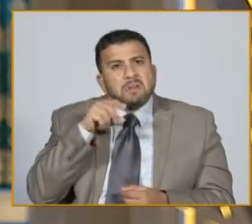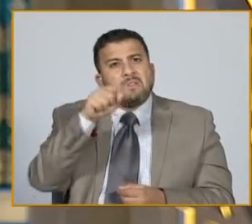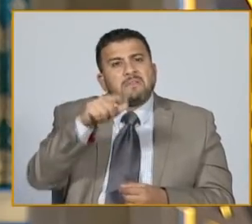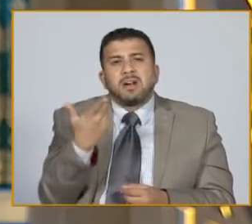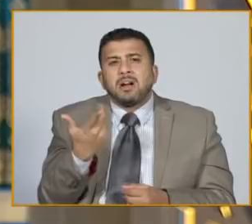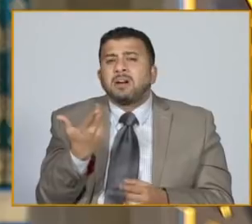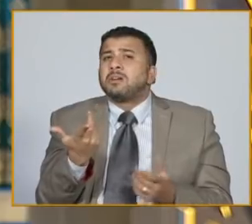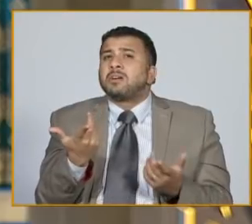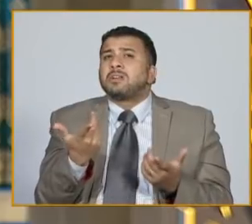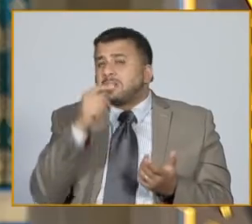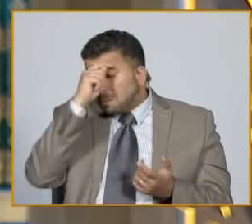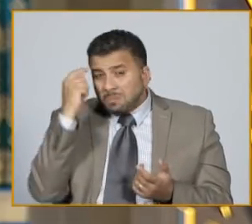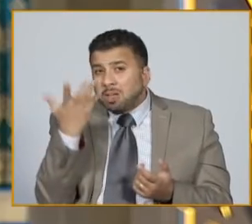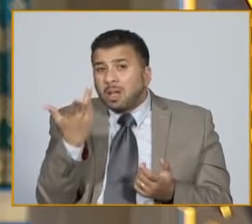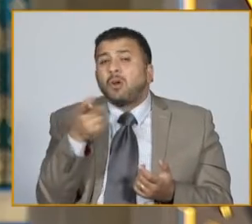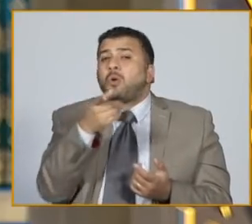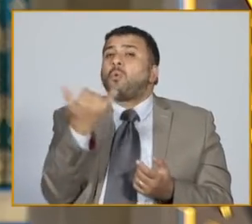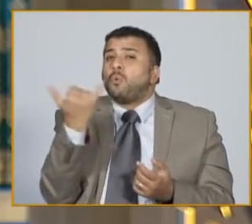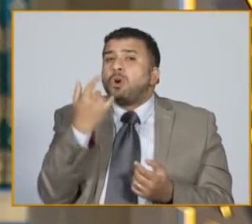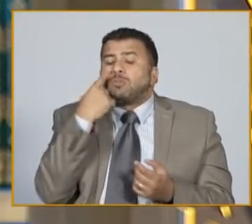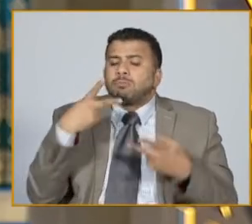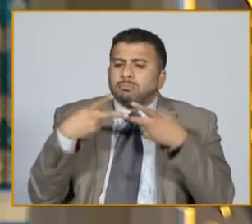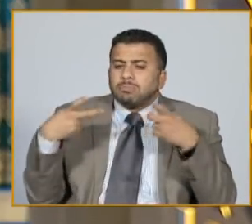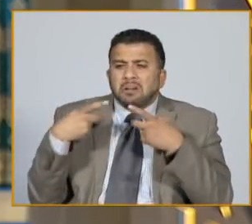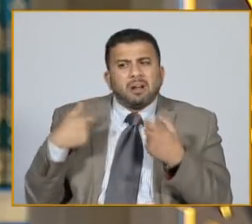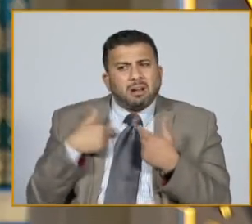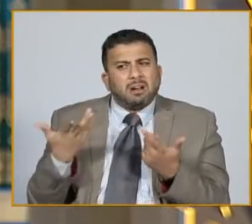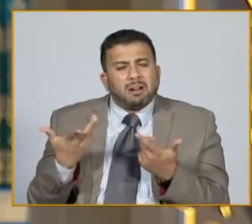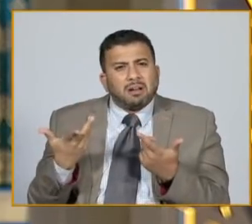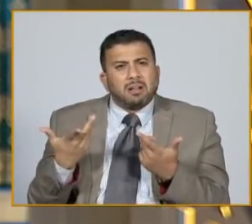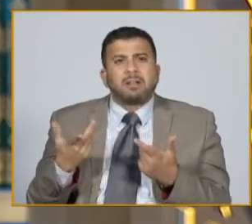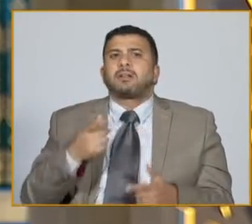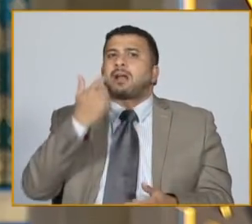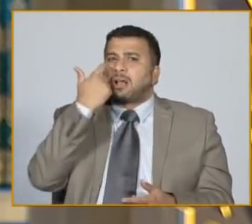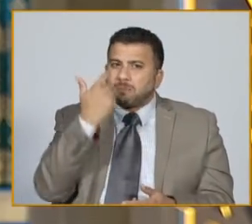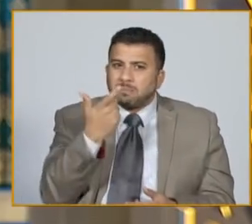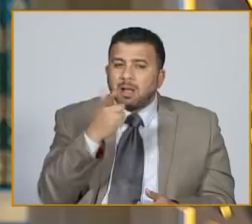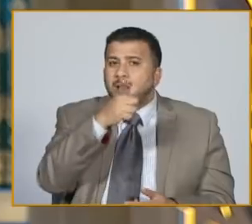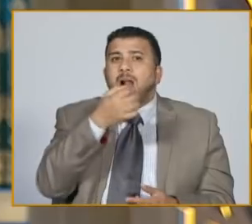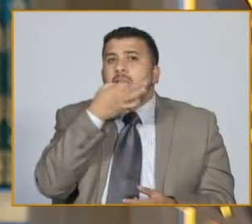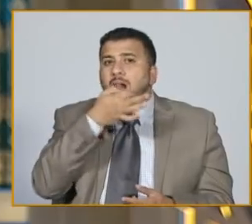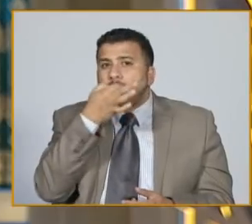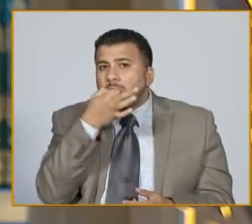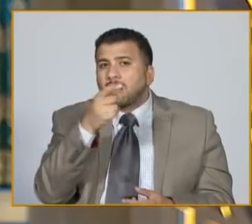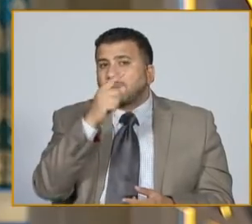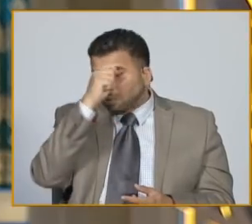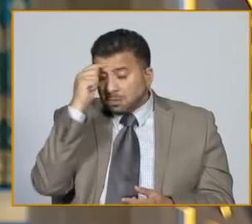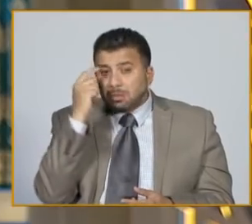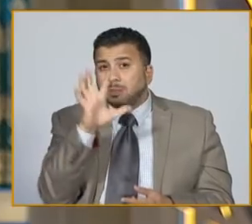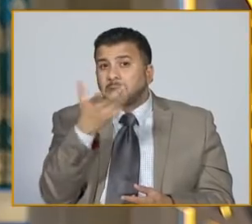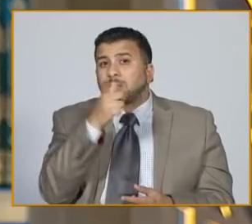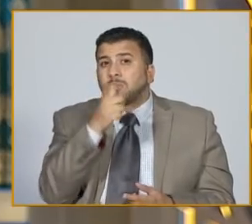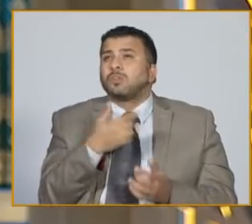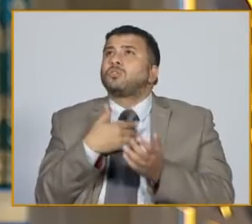دعائه ما يفسده، مثلا من الألفاظ الشركية، الألفاظ البدعية المحرمة. هذه قد